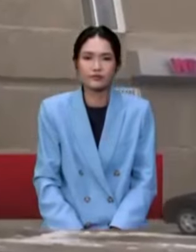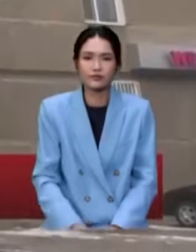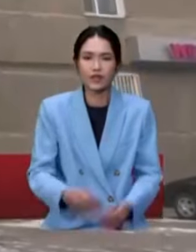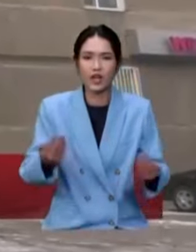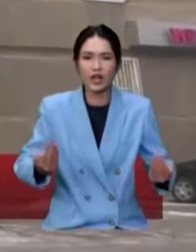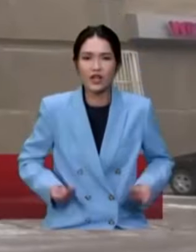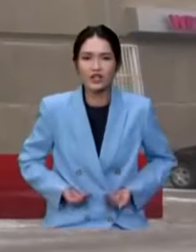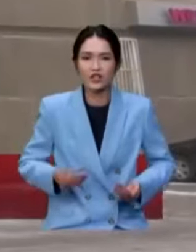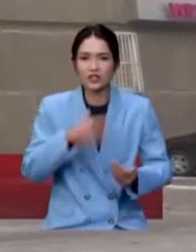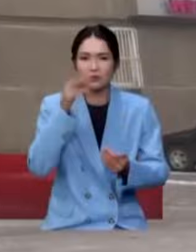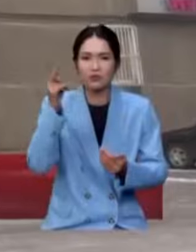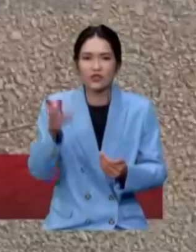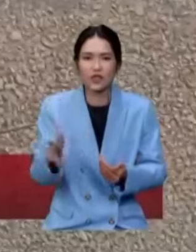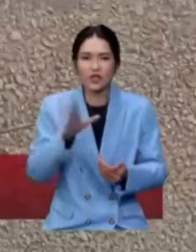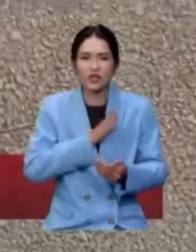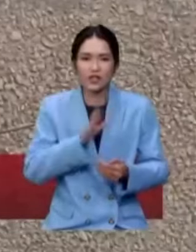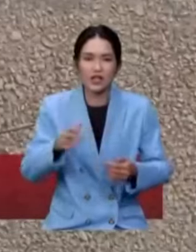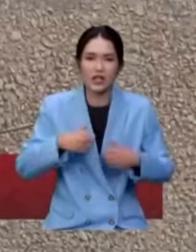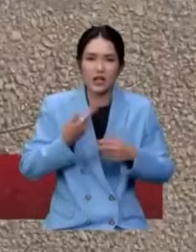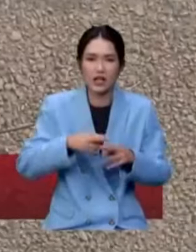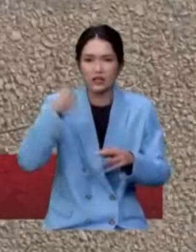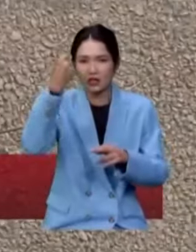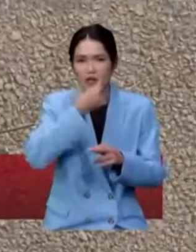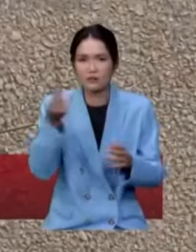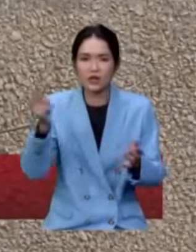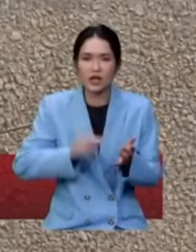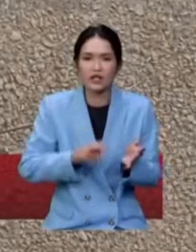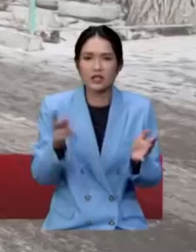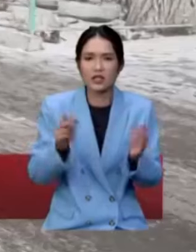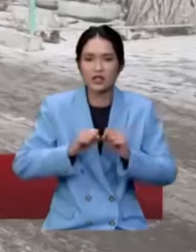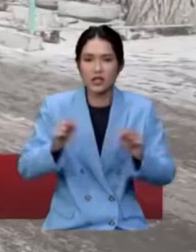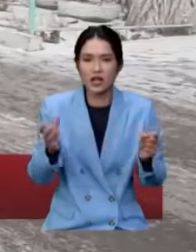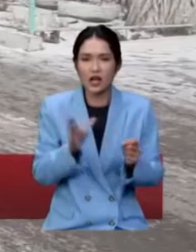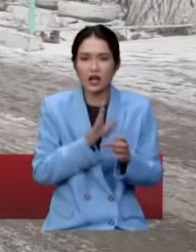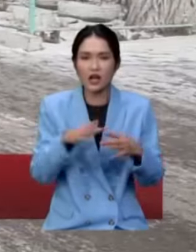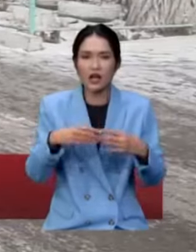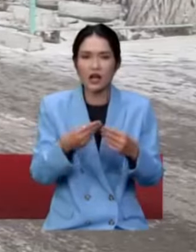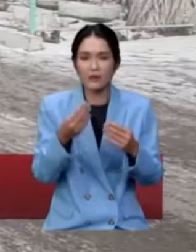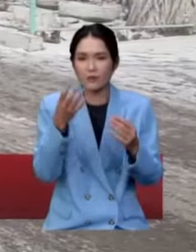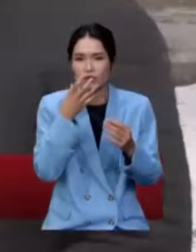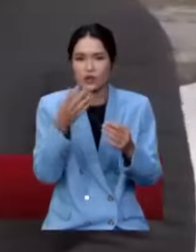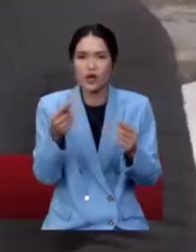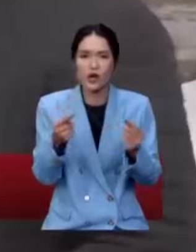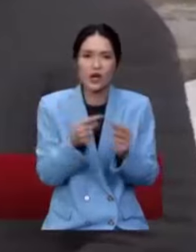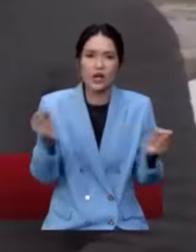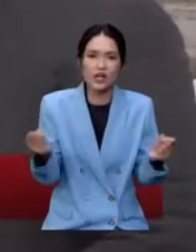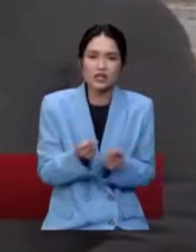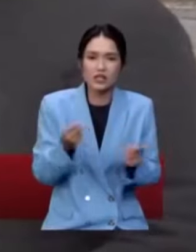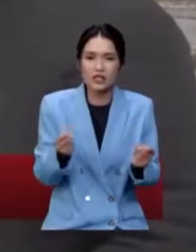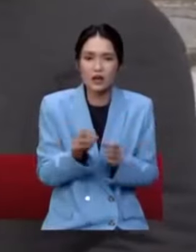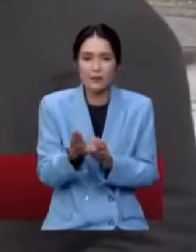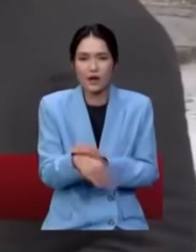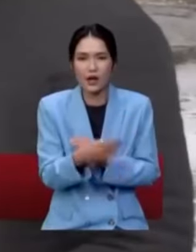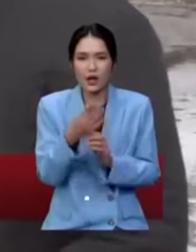Жители 7 многоэтажных домов Павлодара в этом году стали почти семьей. Сплотило их тепло, а точнее его отсутствие. С